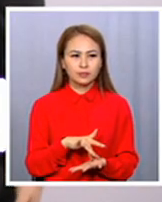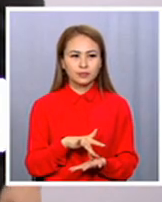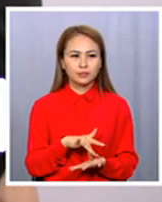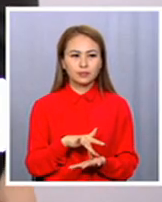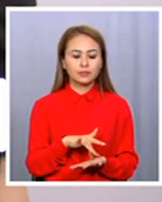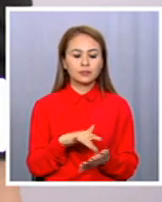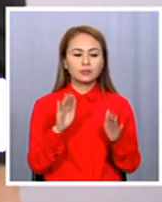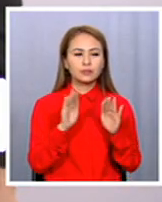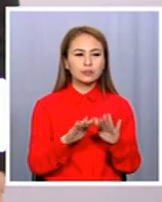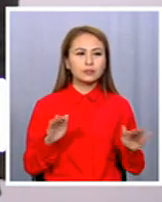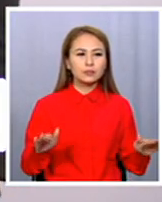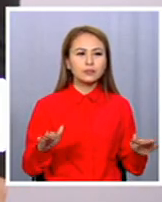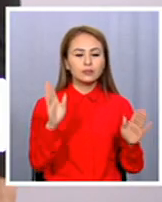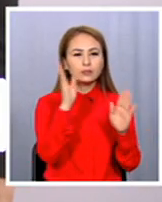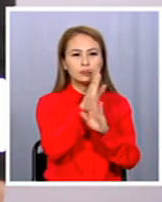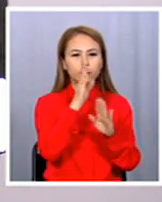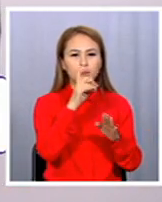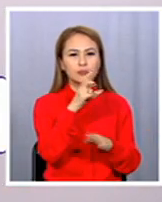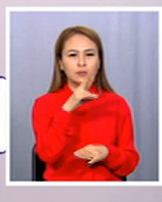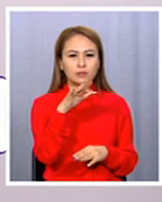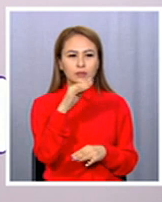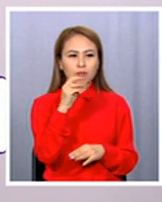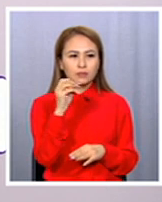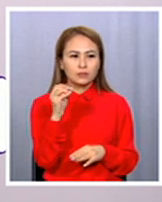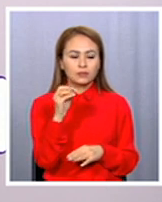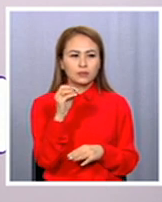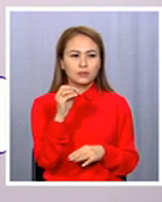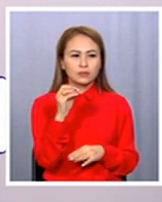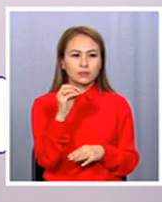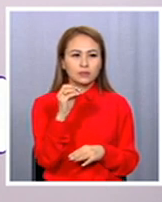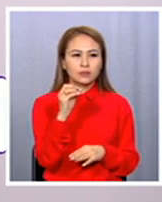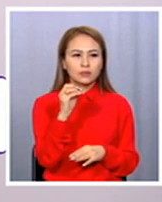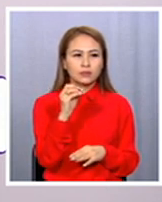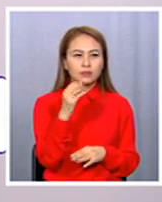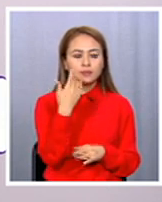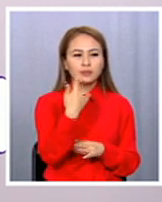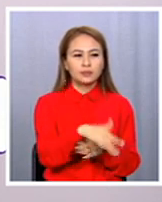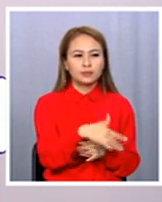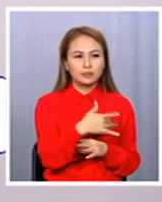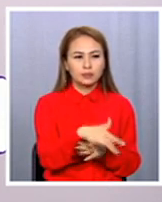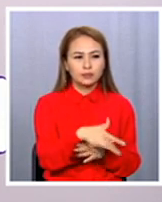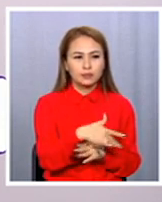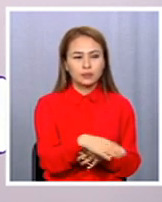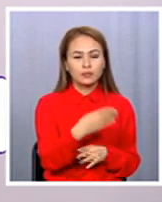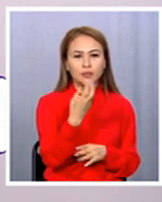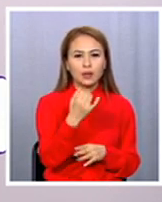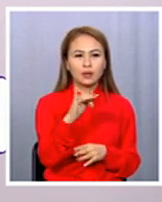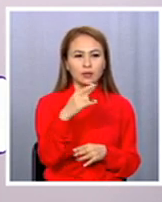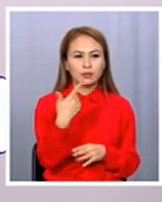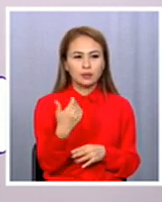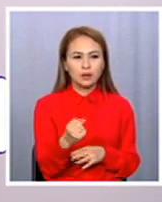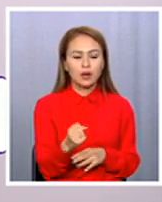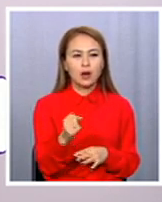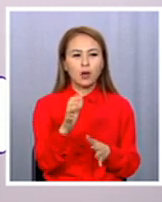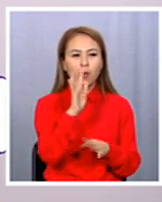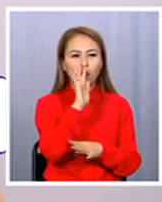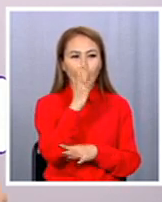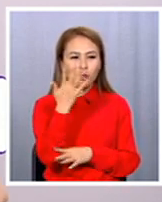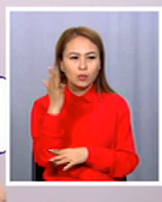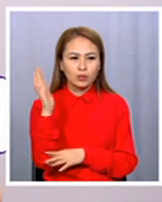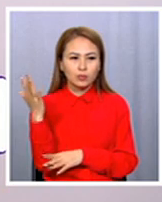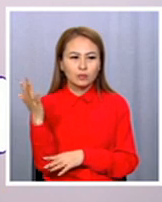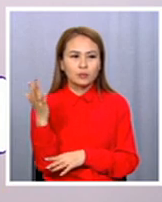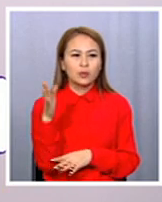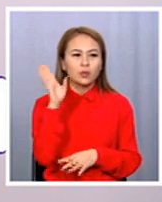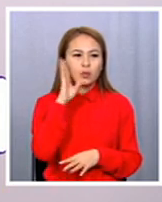Балар табиғи экожүйеге мысал ретінде дала, тайга, орман,